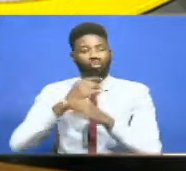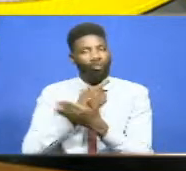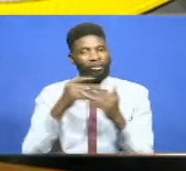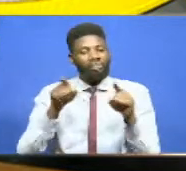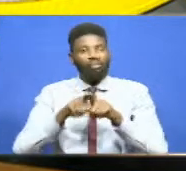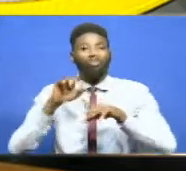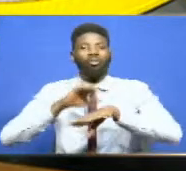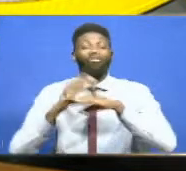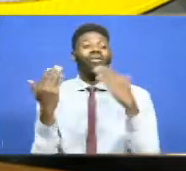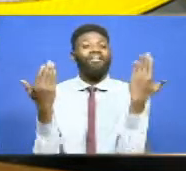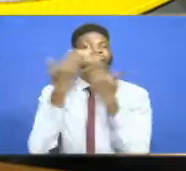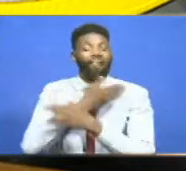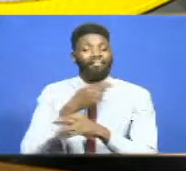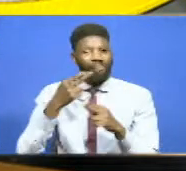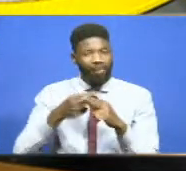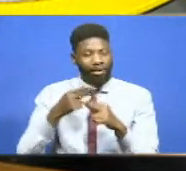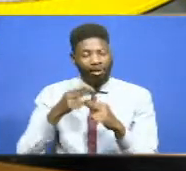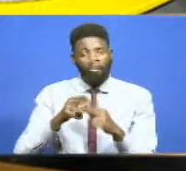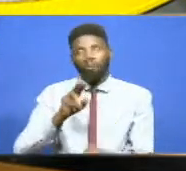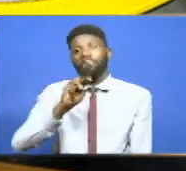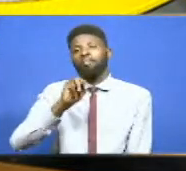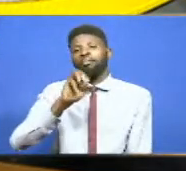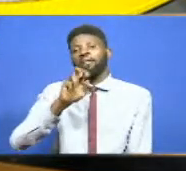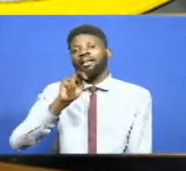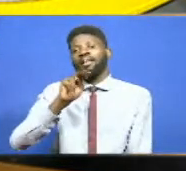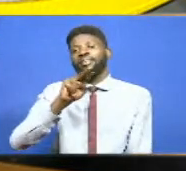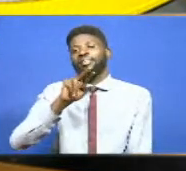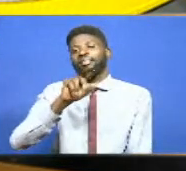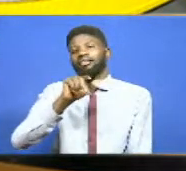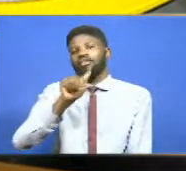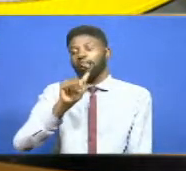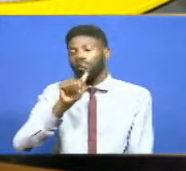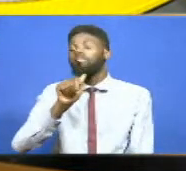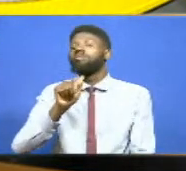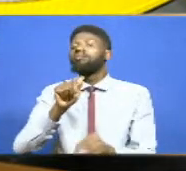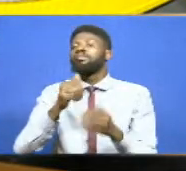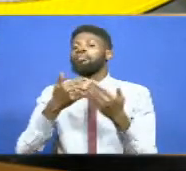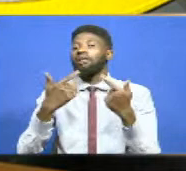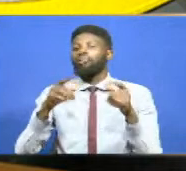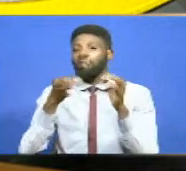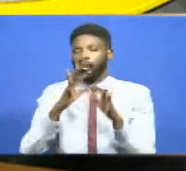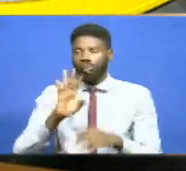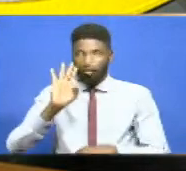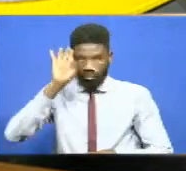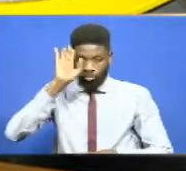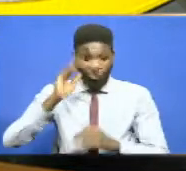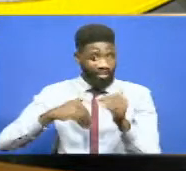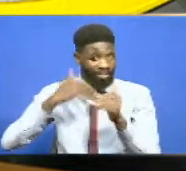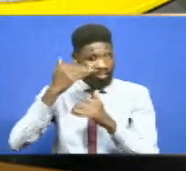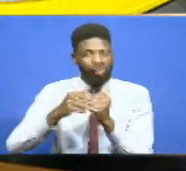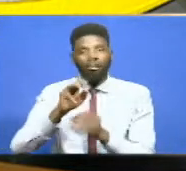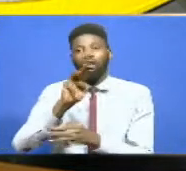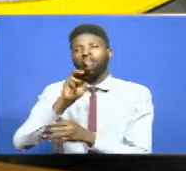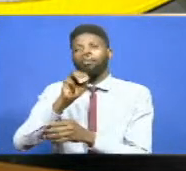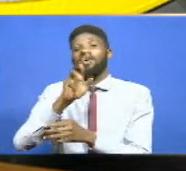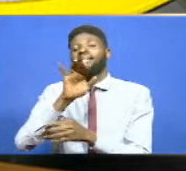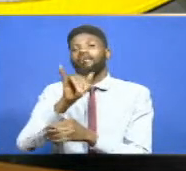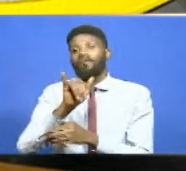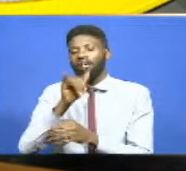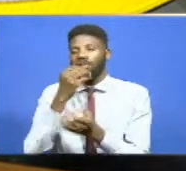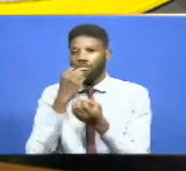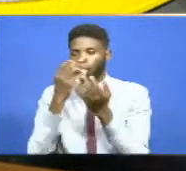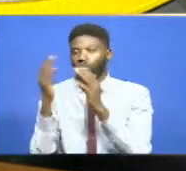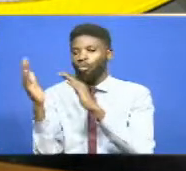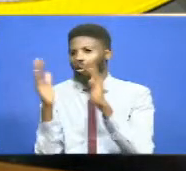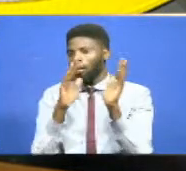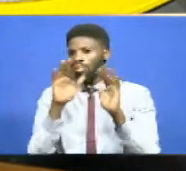Mie niite Kamche Menza, alinisaidia kwa lugha ya ishara ni Byron Abuli, na kuacha mikononi mwa mwenzangu Mariambo kwa utabiri ya hali ya hewa.